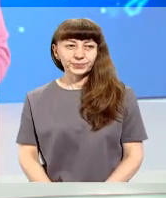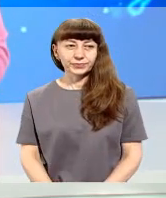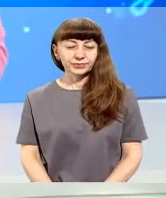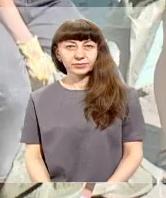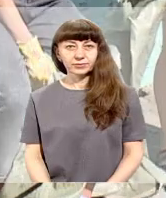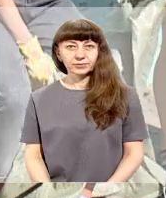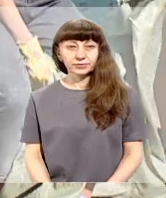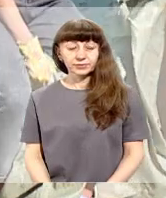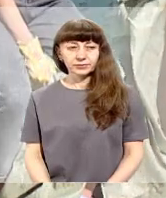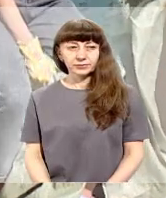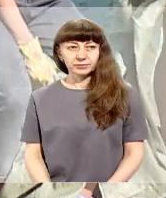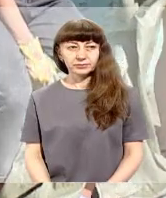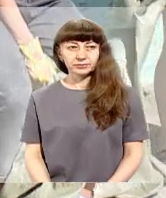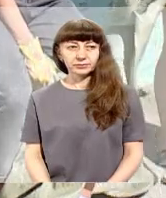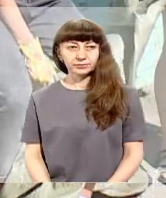материале.